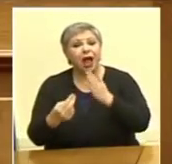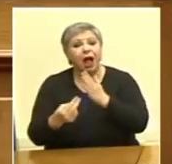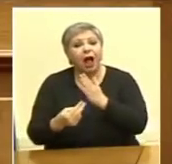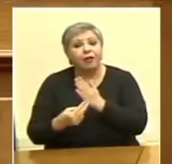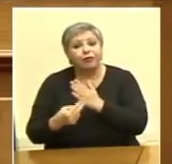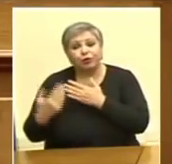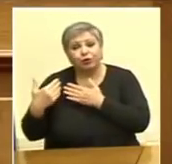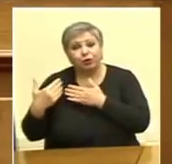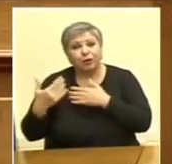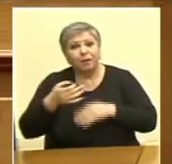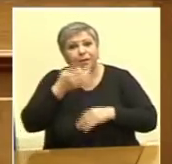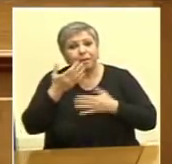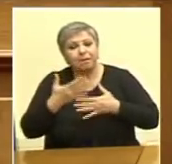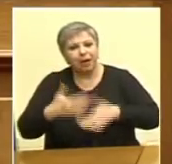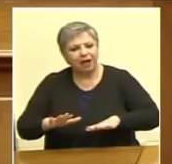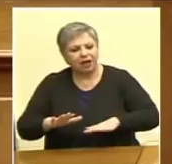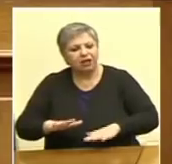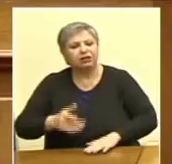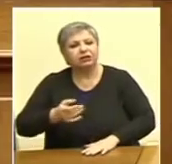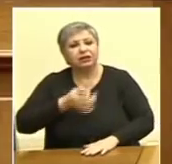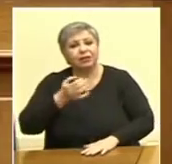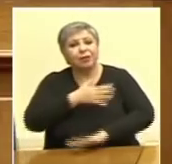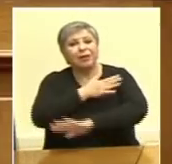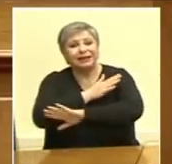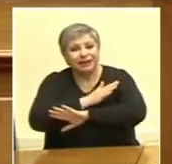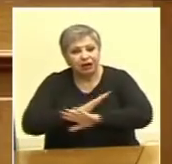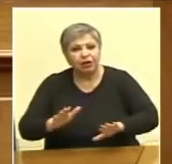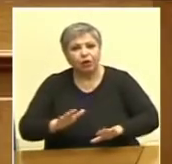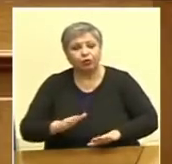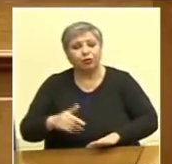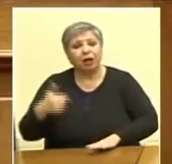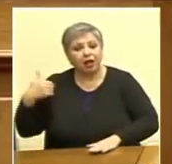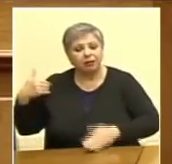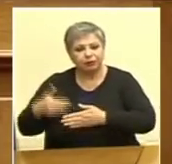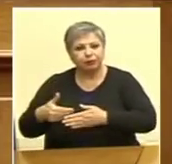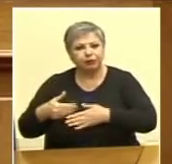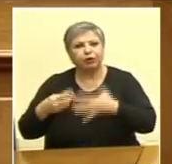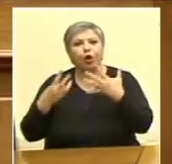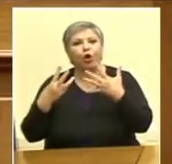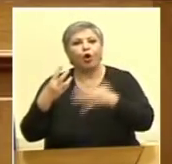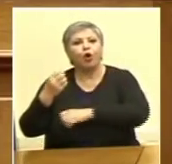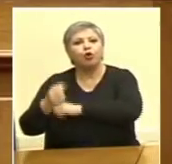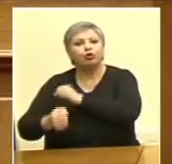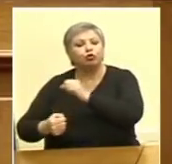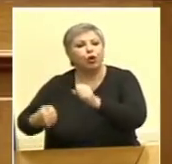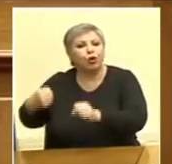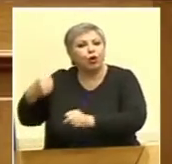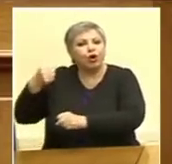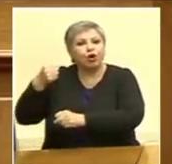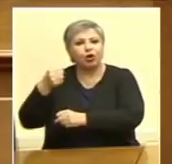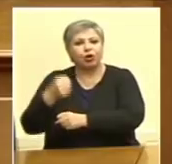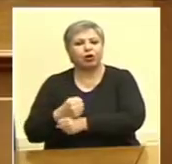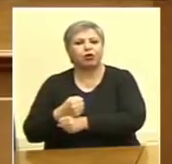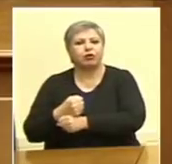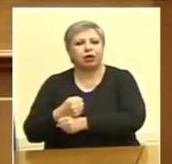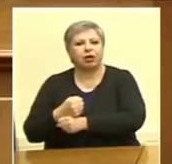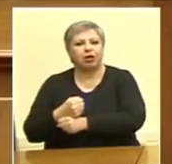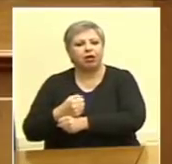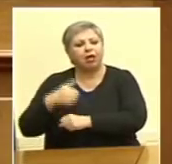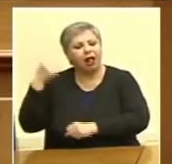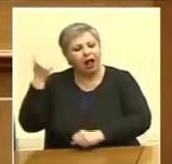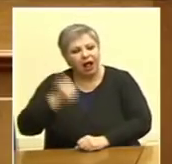ότι τελειώνουν επιτέλους μετά από 8 χρόνια τα μνημόνια, δεν το είπαμε στον αέρα. Είχαμε